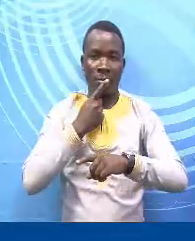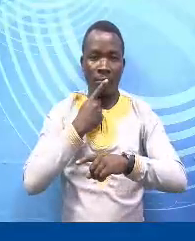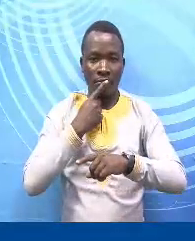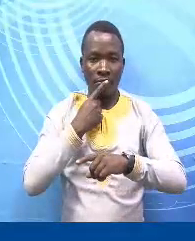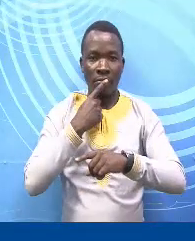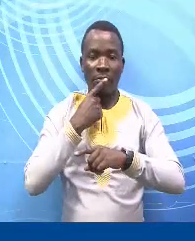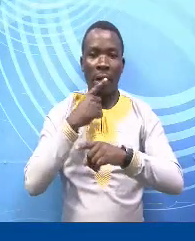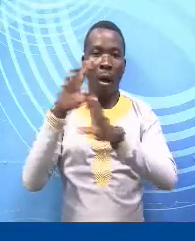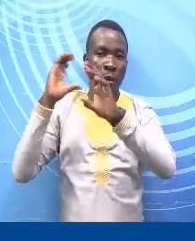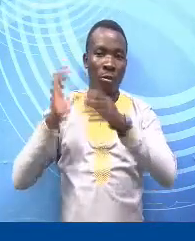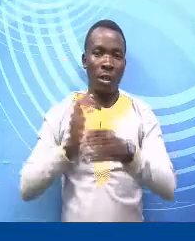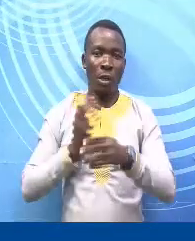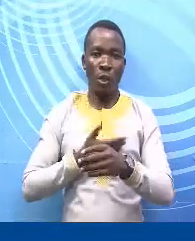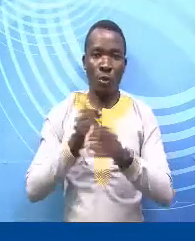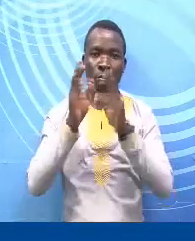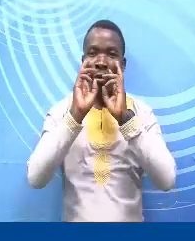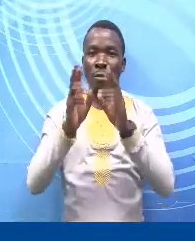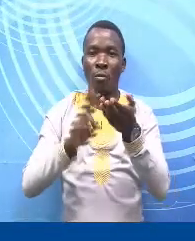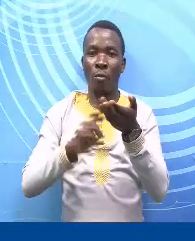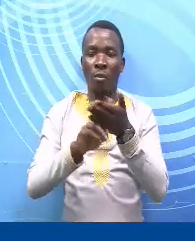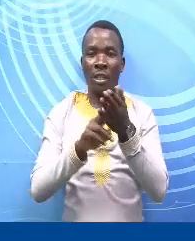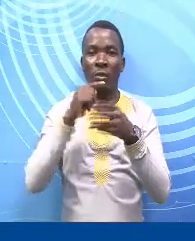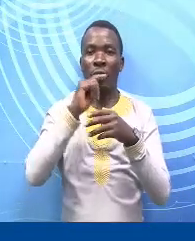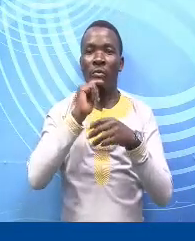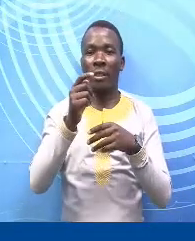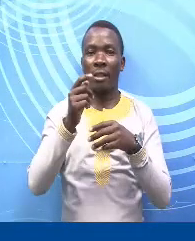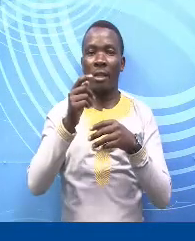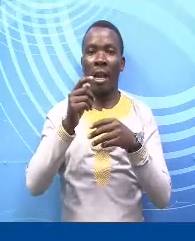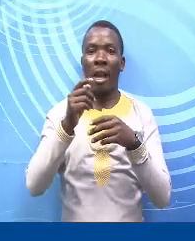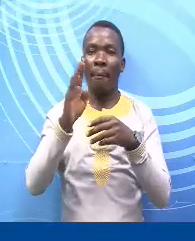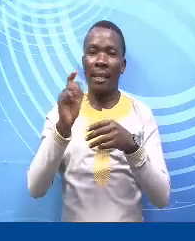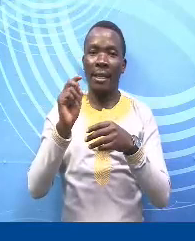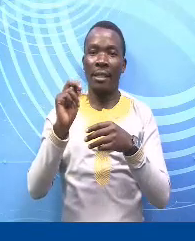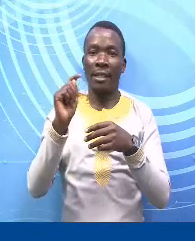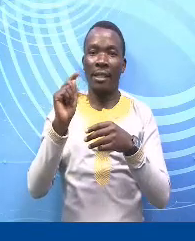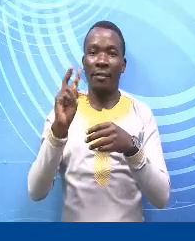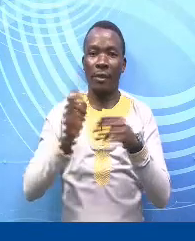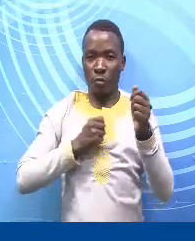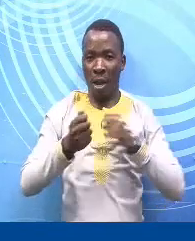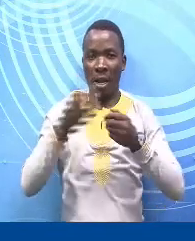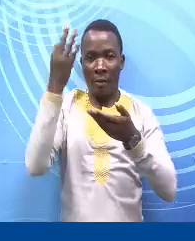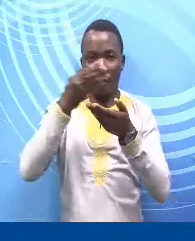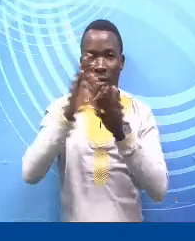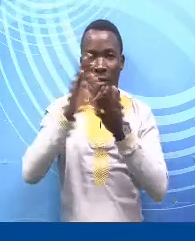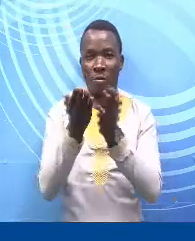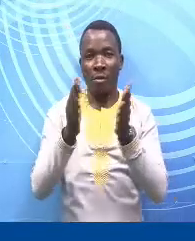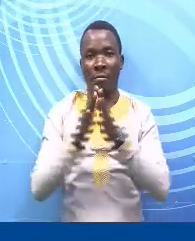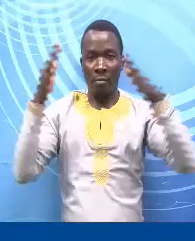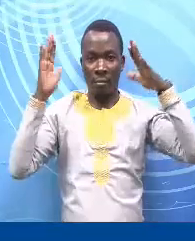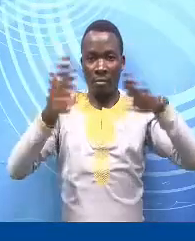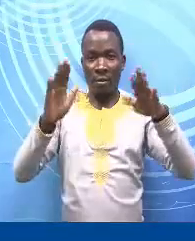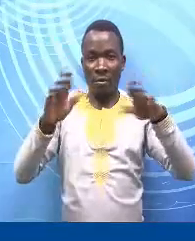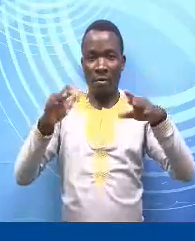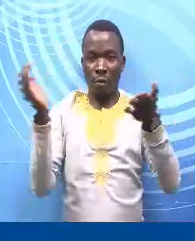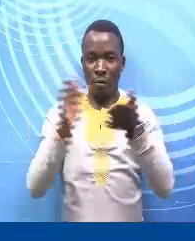kutavuga. Aya makuru yacu kandi muyakurikirana munyuze no ku mbuga nkoranyambaga zacu ni BTN TV Rwanda kuri Facebook ndetse no kuri Twitter, mukongera